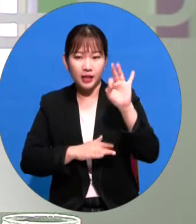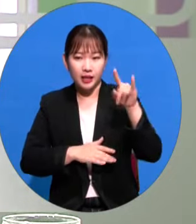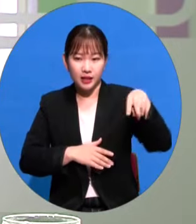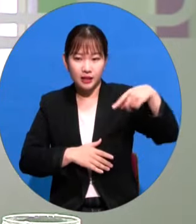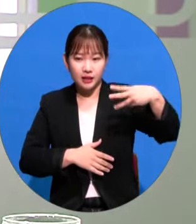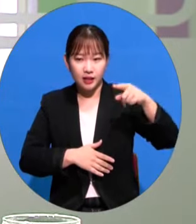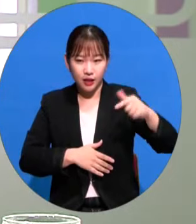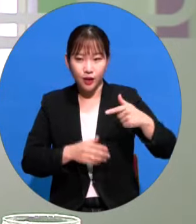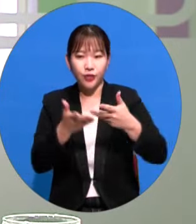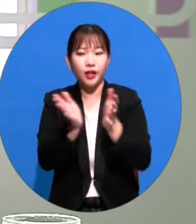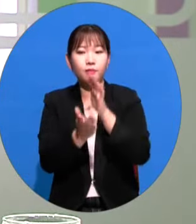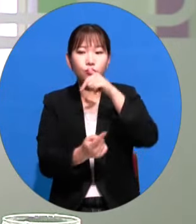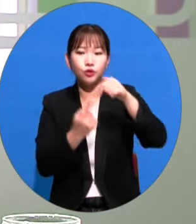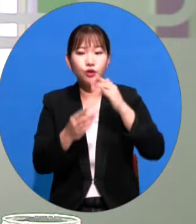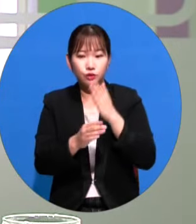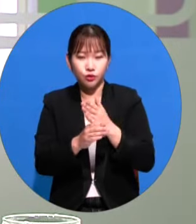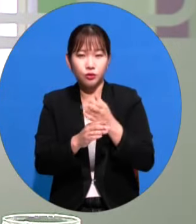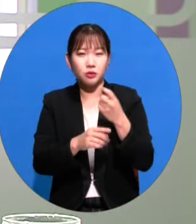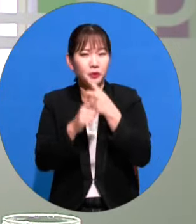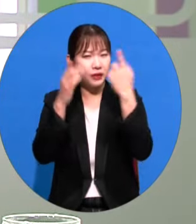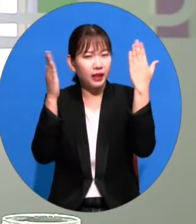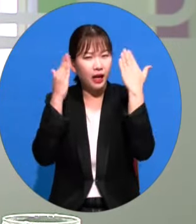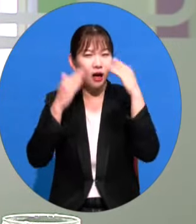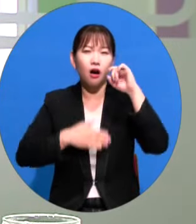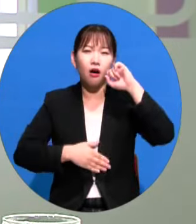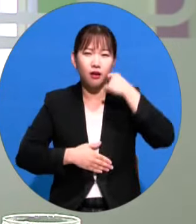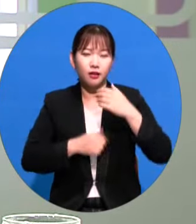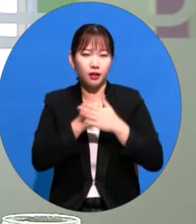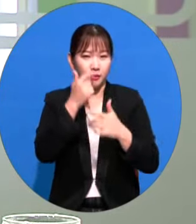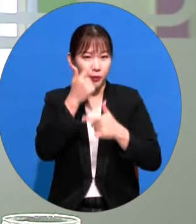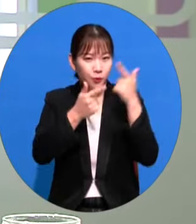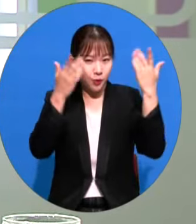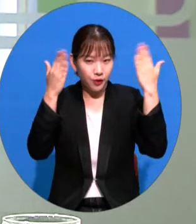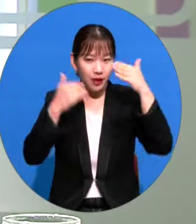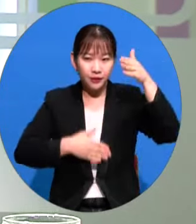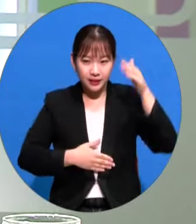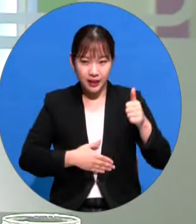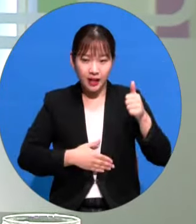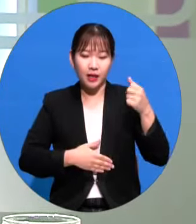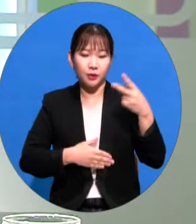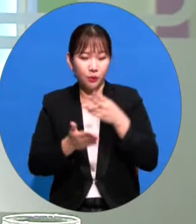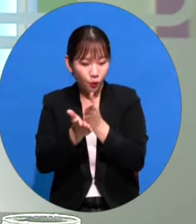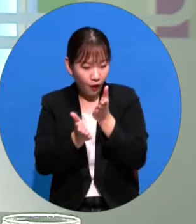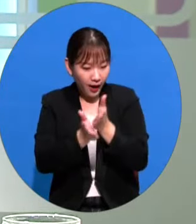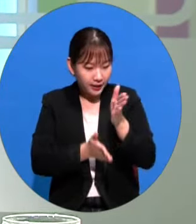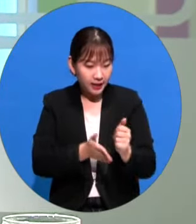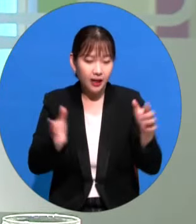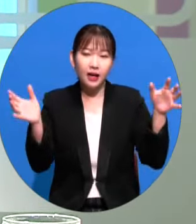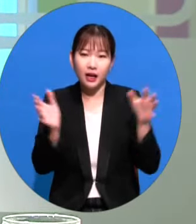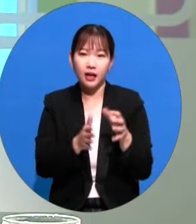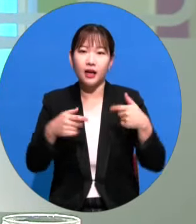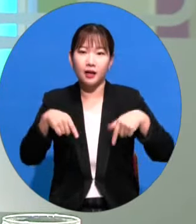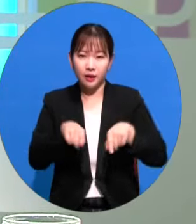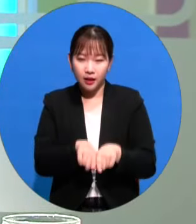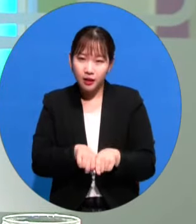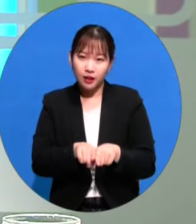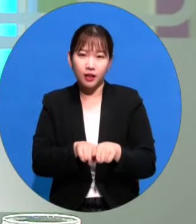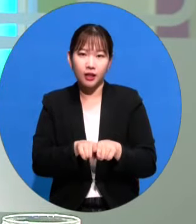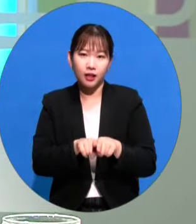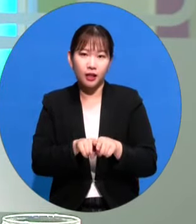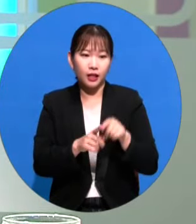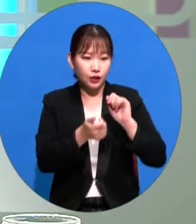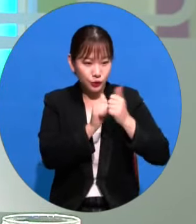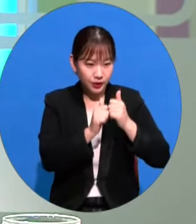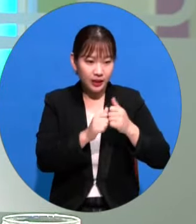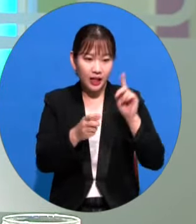있습니다. 더군다나 우리 대학이 어렵기 때문에 목포대 송하철 총장님과 학과장님들과 함께 육상과 탁구팀 창단을